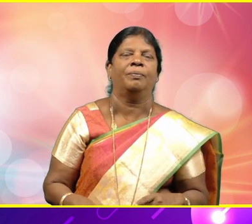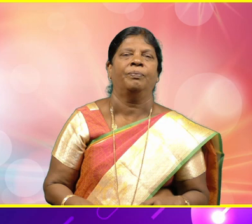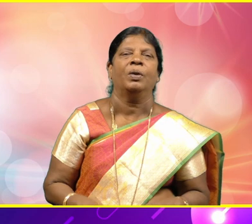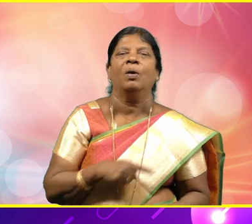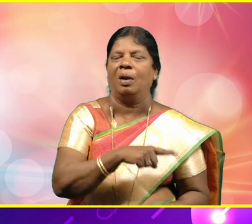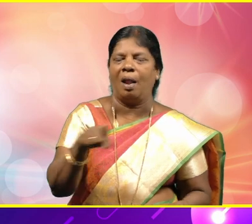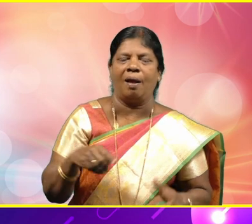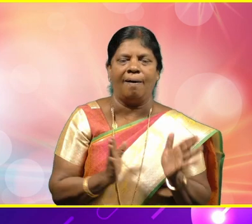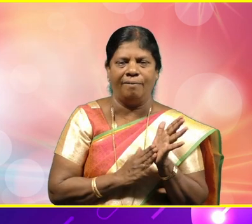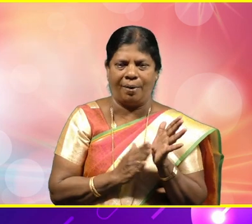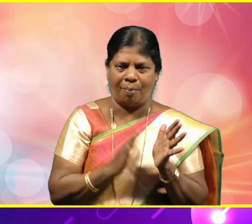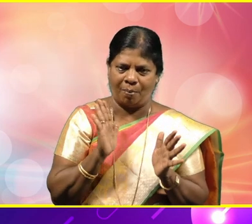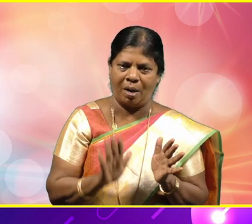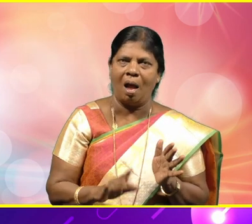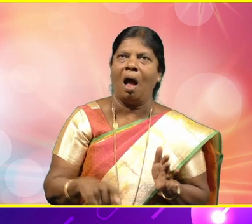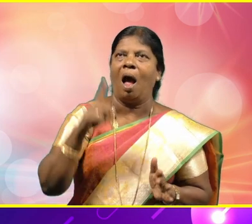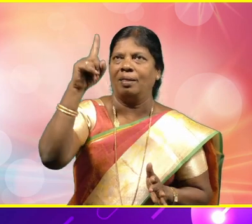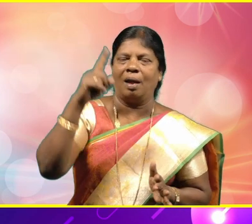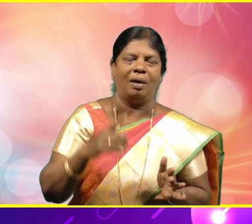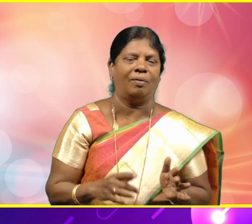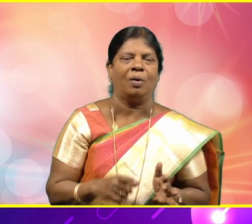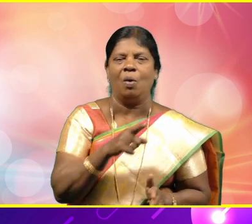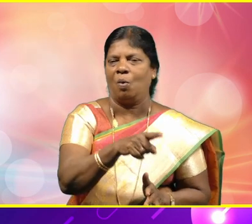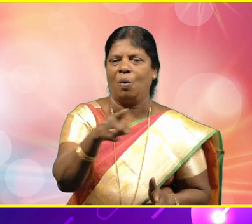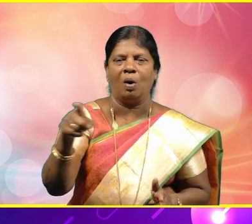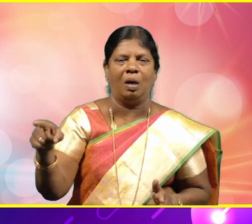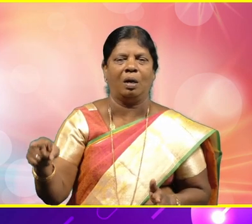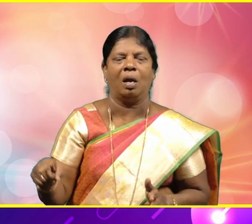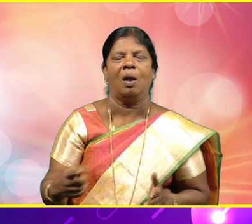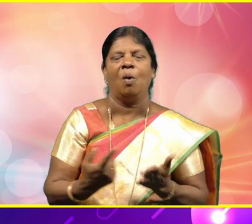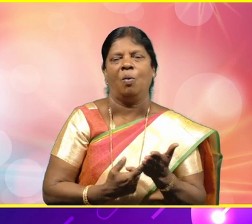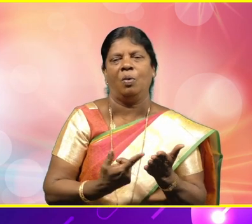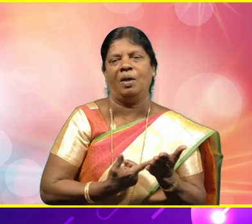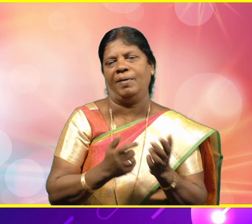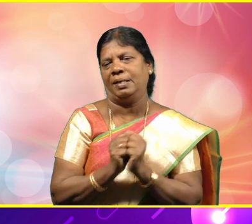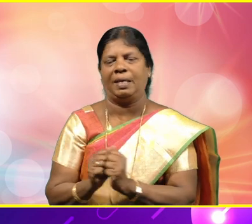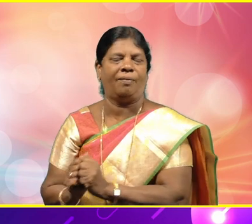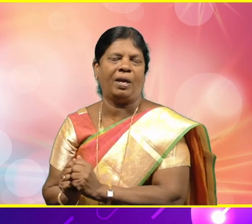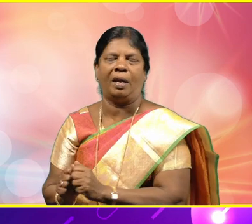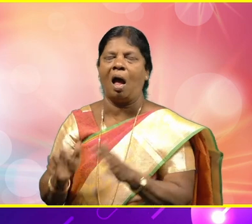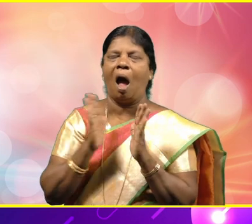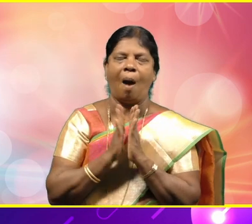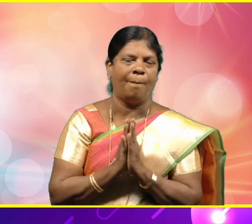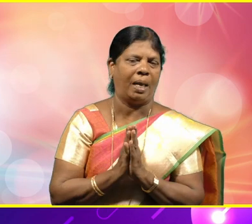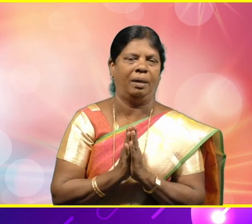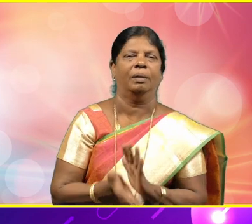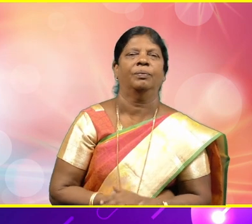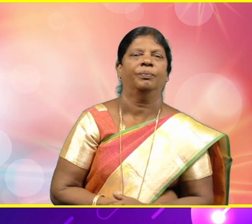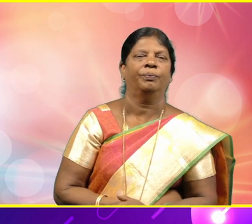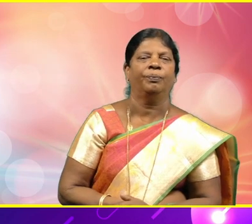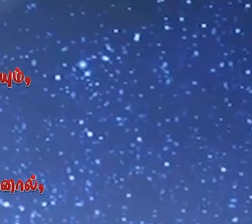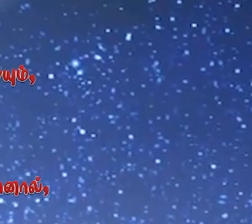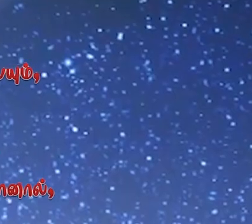வேண்டும் என்று நாங்கள் விரும்புகிறோம். அந்த ஆண்டவர் தாமே உங்களுக்கு அருள் செய்வாராக.